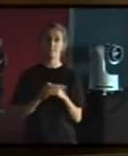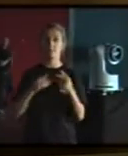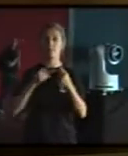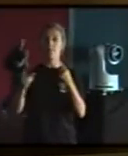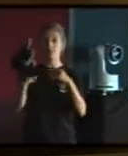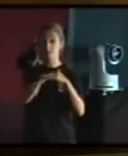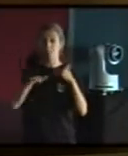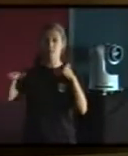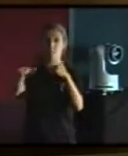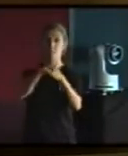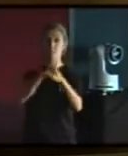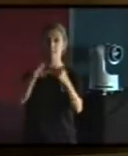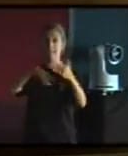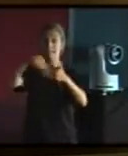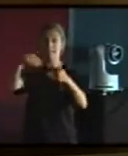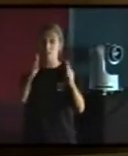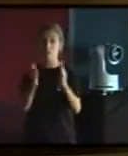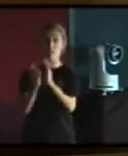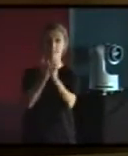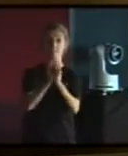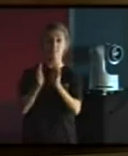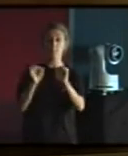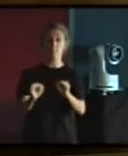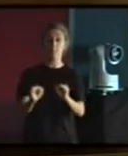donc tout est en relation et tout est